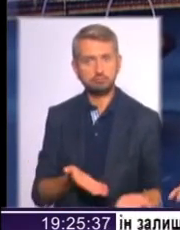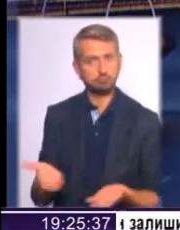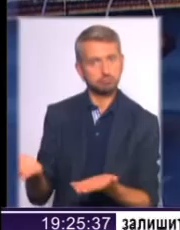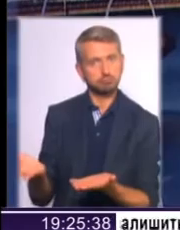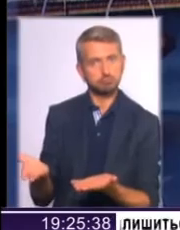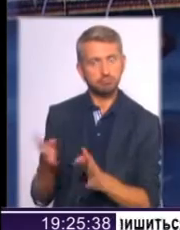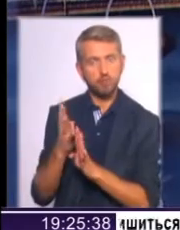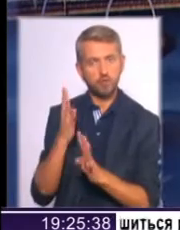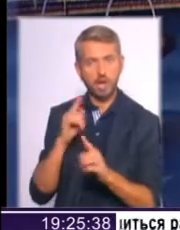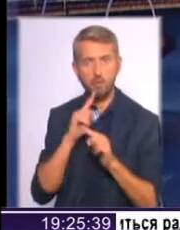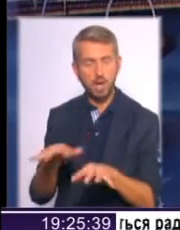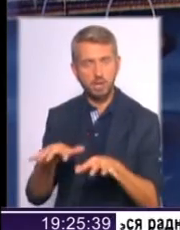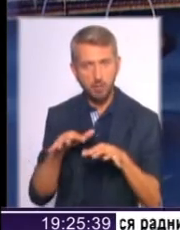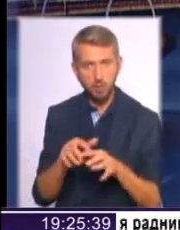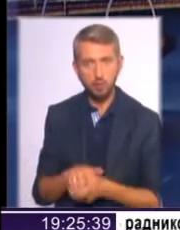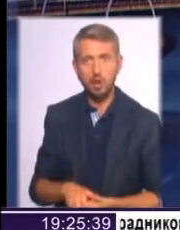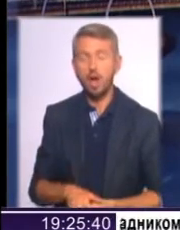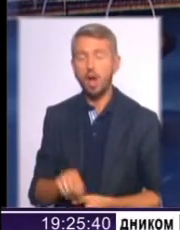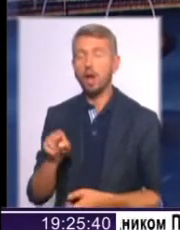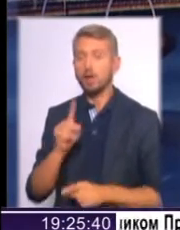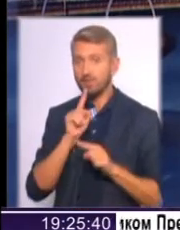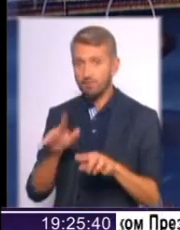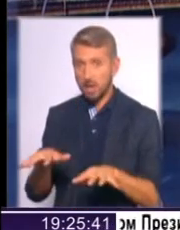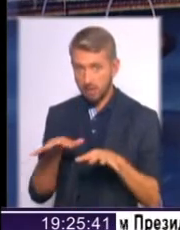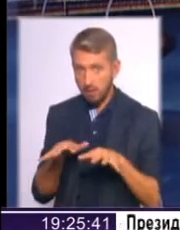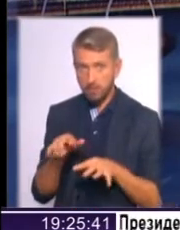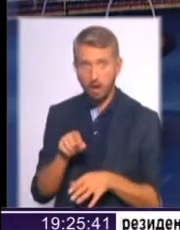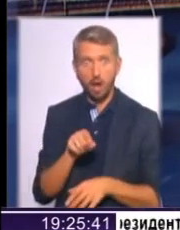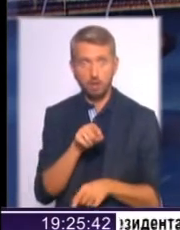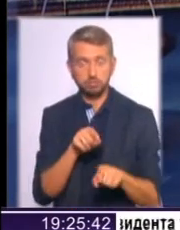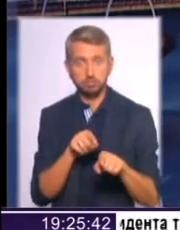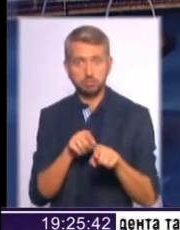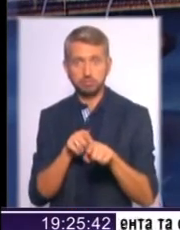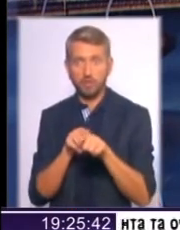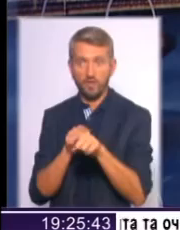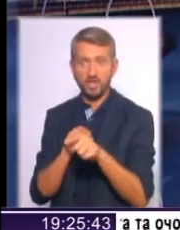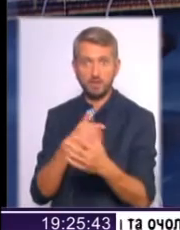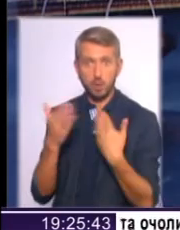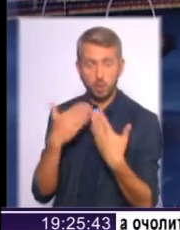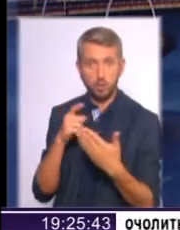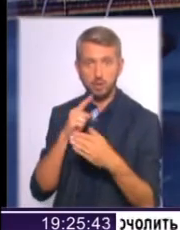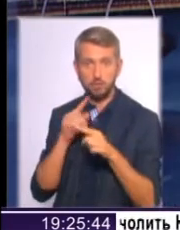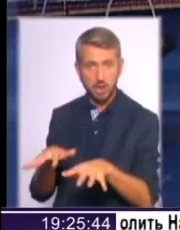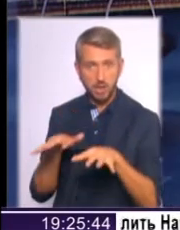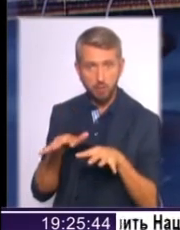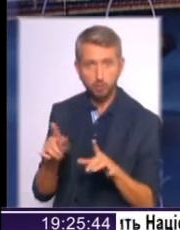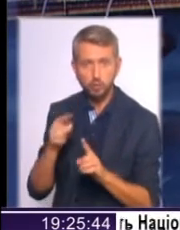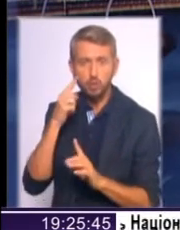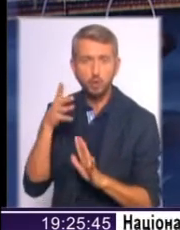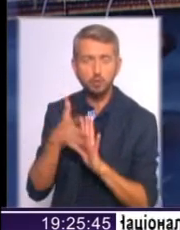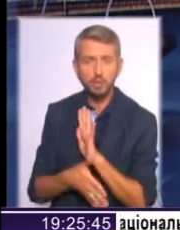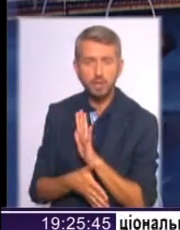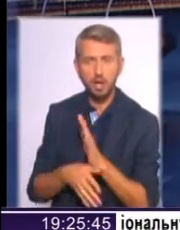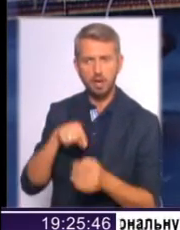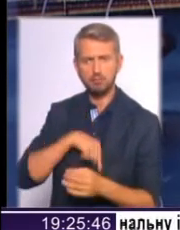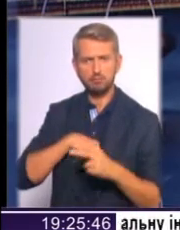стороні парламенту. Наскільки в парламенті, а ви просто зобов'язані спілкуватися з парламентом в такому контексті, щоб розуміти просто, ну,